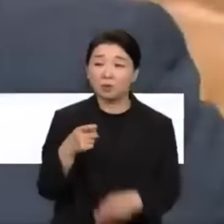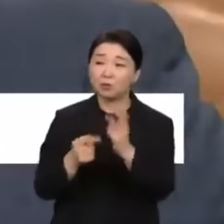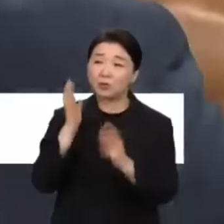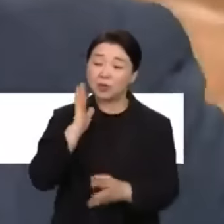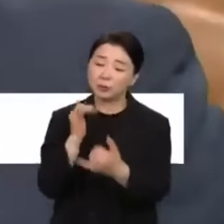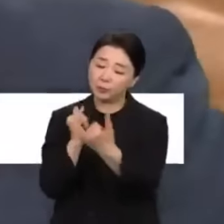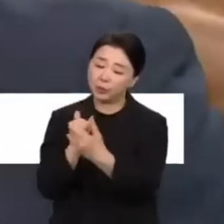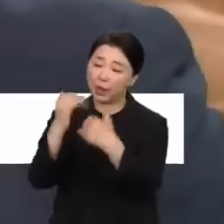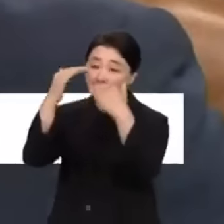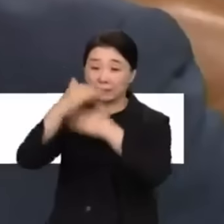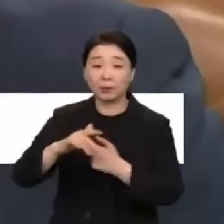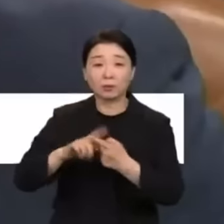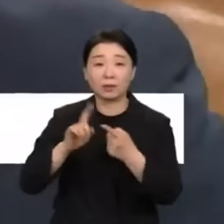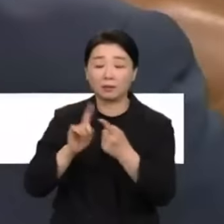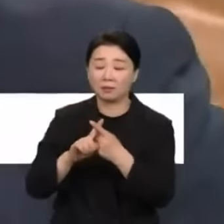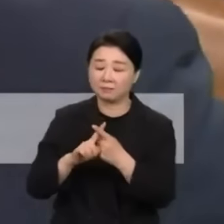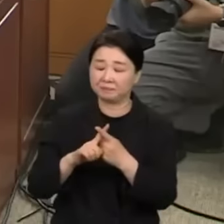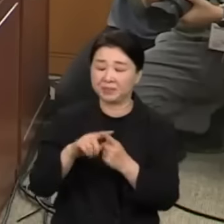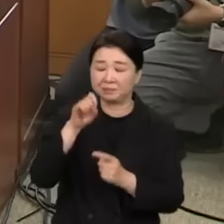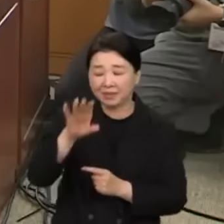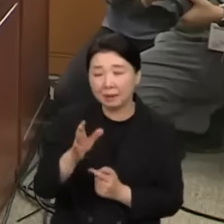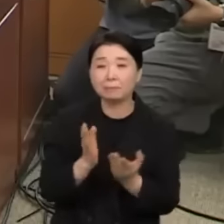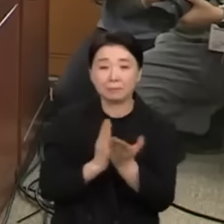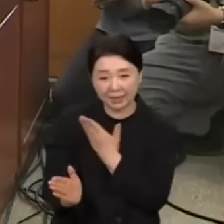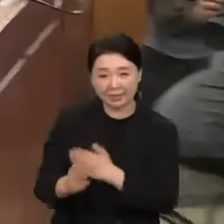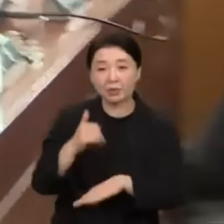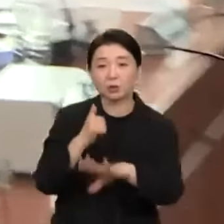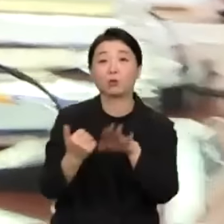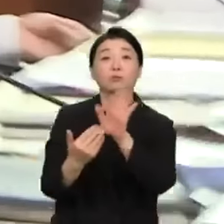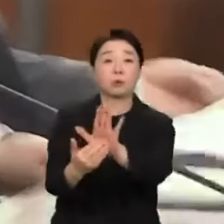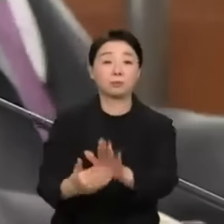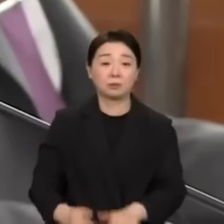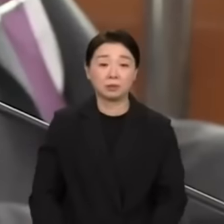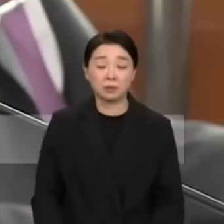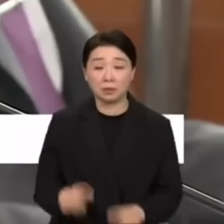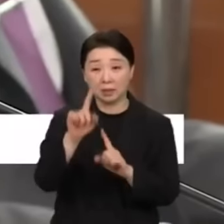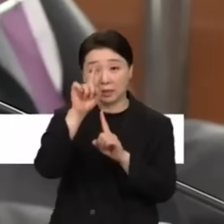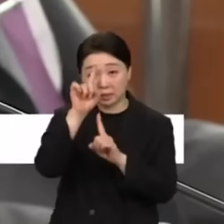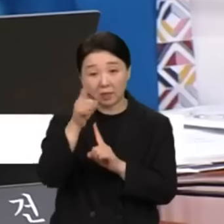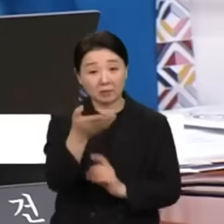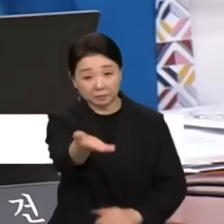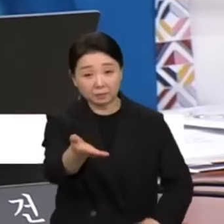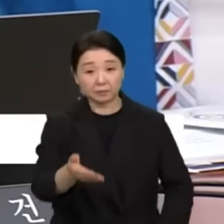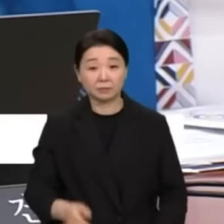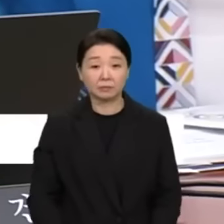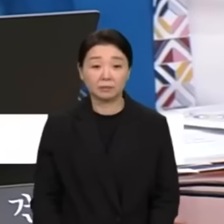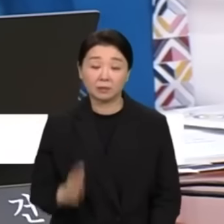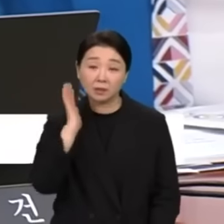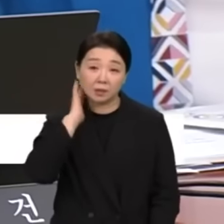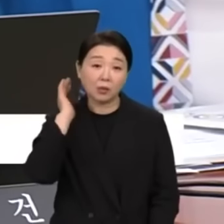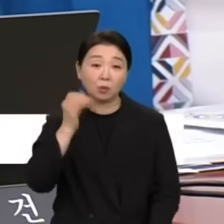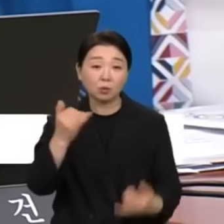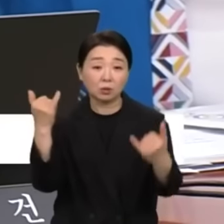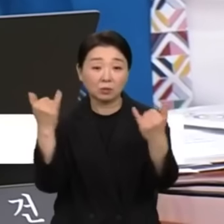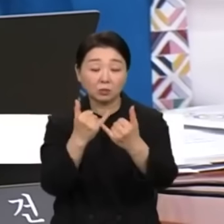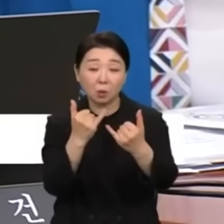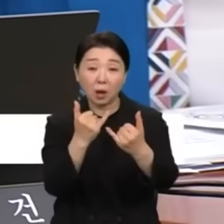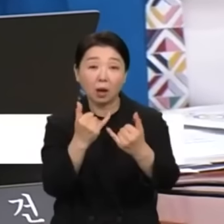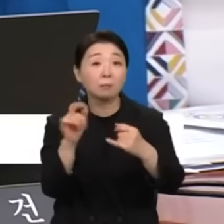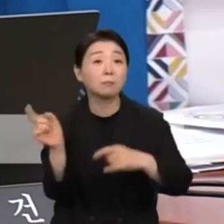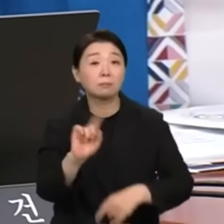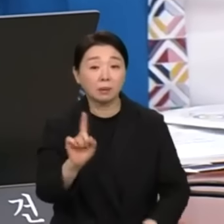대통령과의 통화 내용에 대해 부적절하다며 답변을 거부했습니다. 이종섭 증인, 예, 대통령으로부터 어떤 전화를 받은